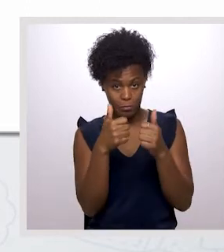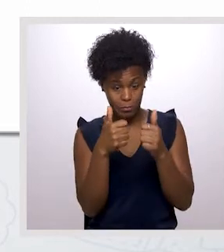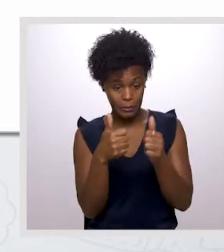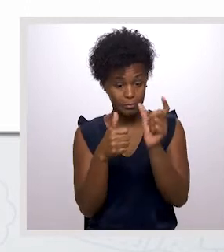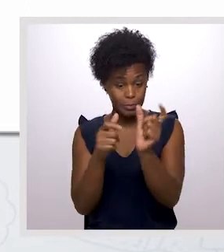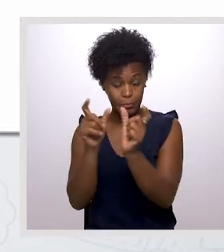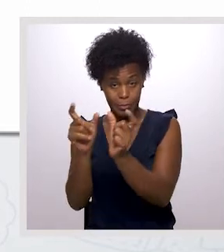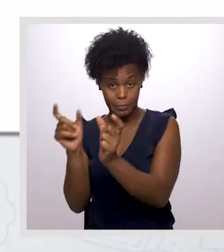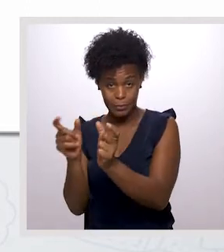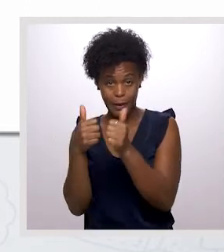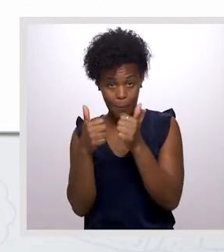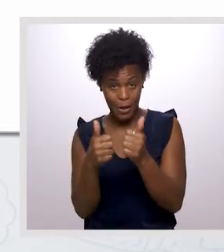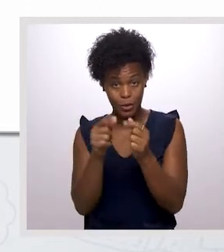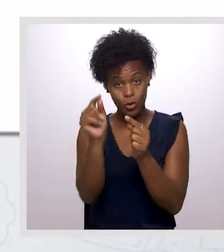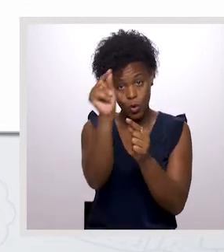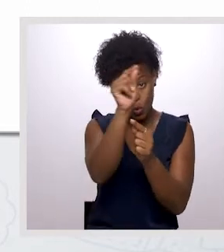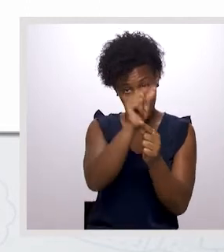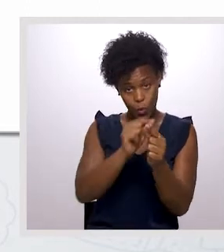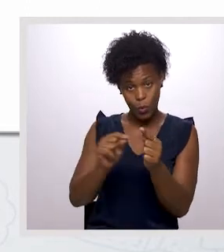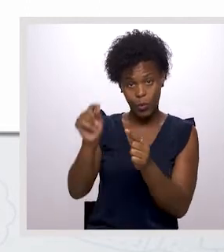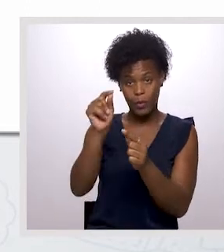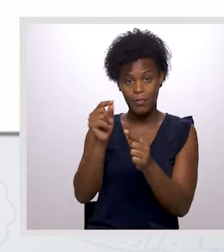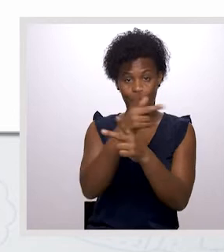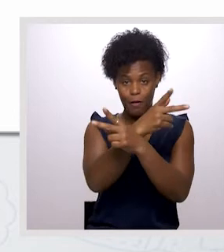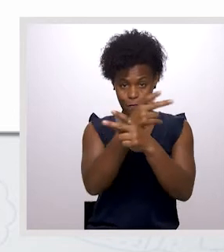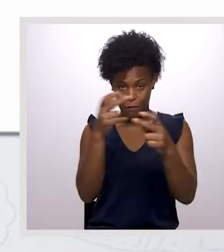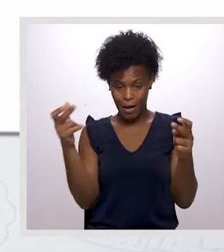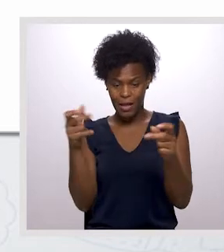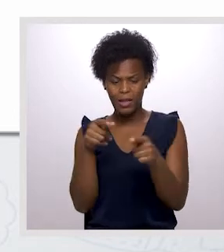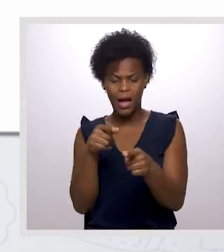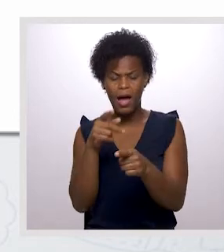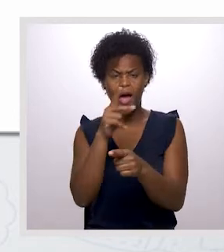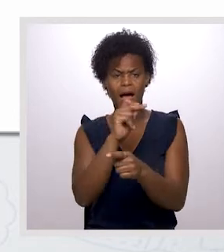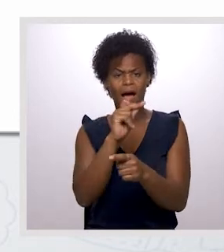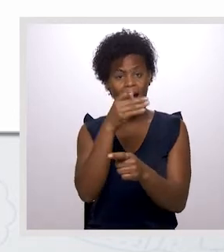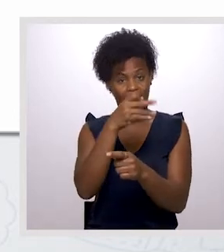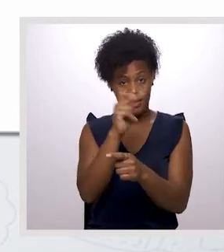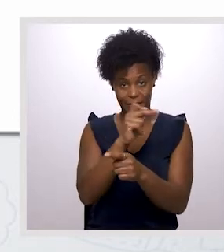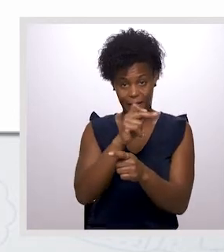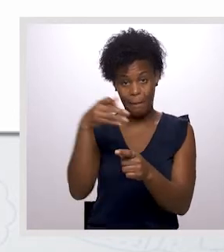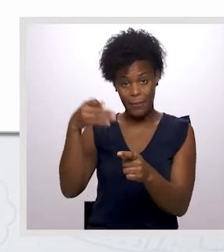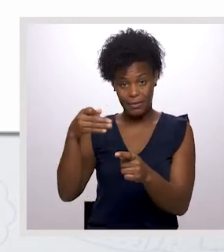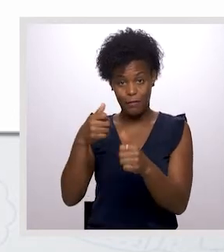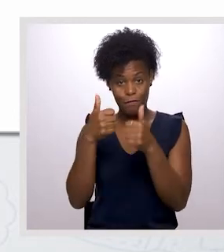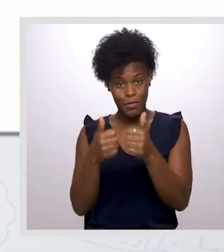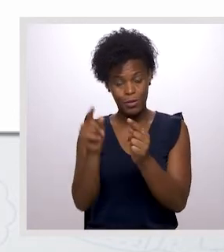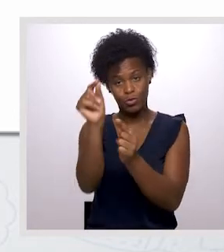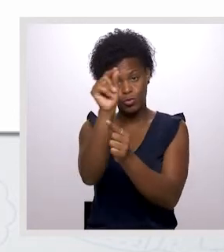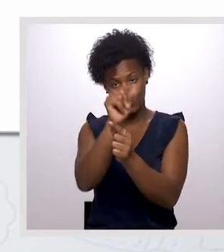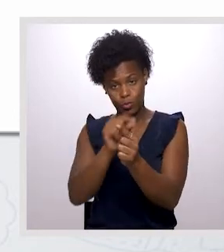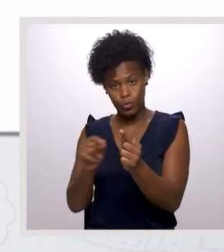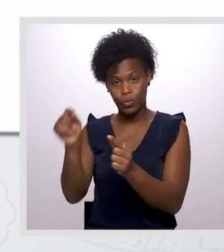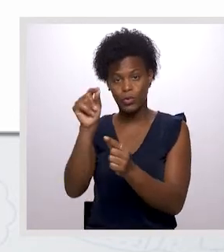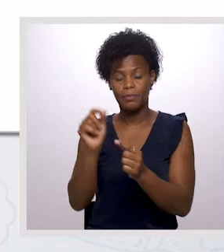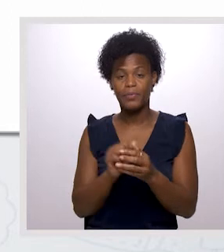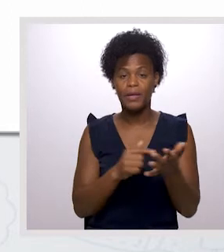des phrases où vous allez entourer l'article partitif correct. La phrase